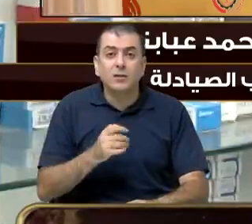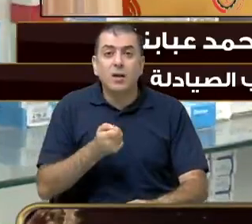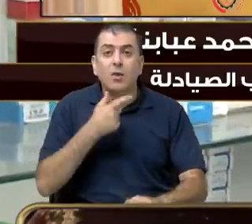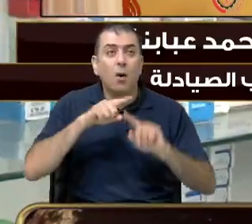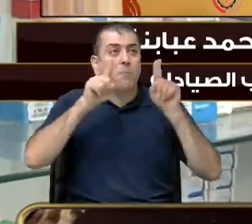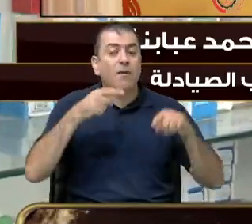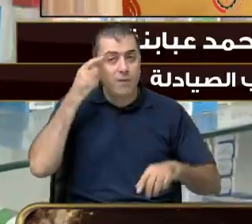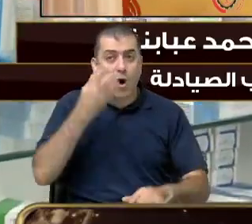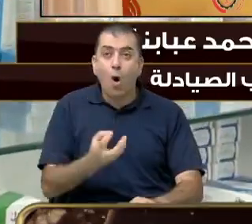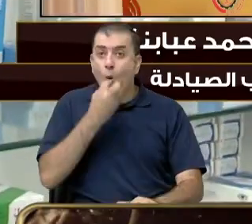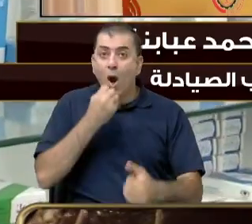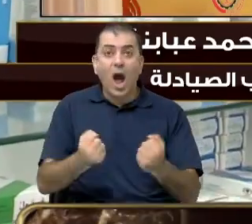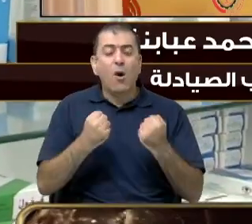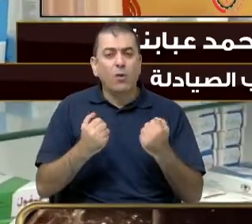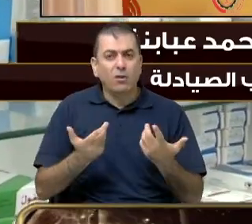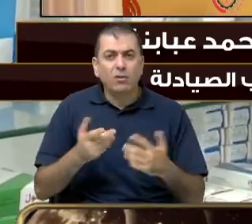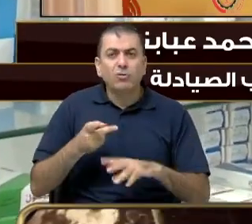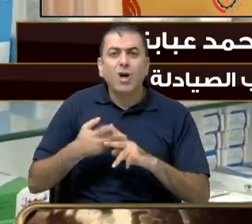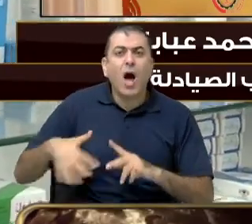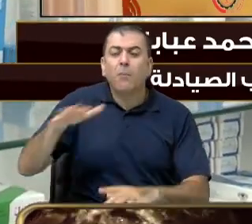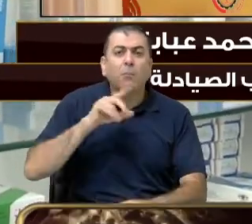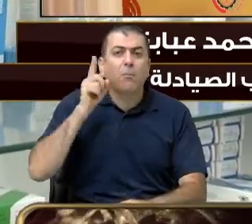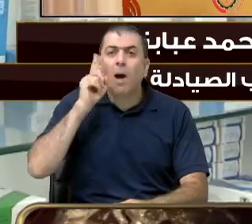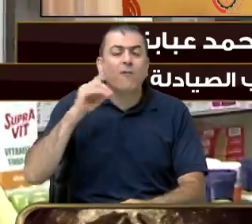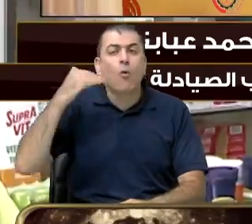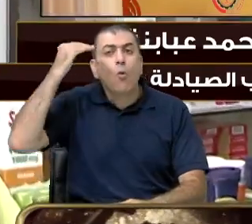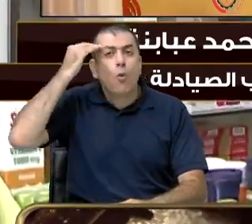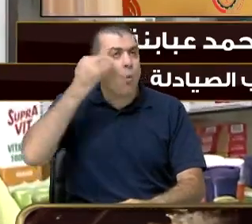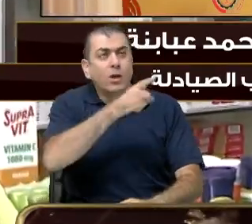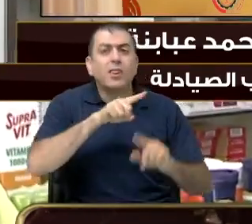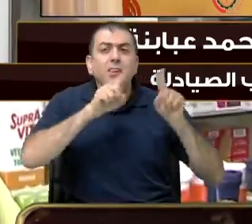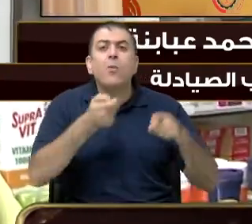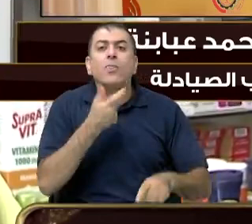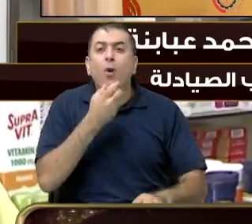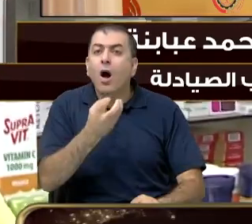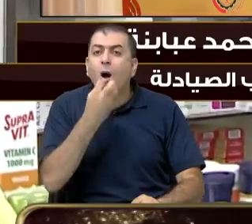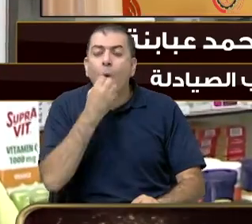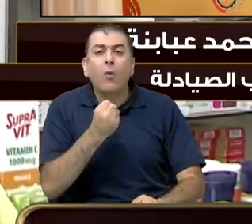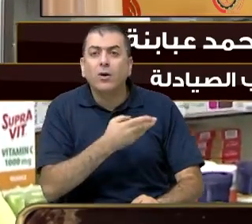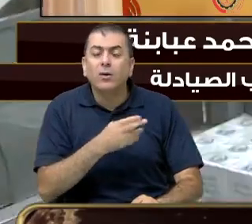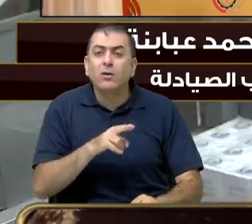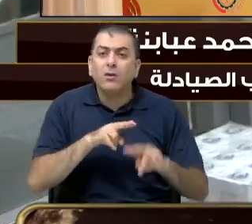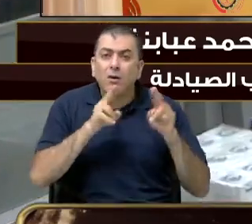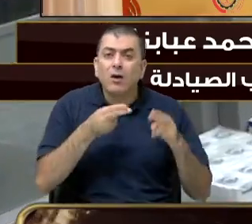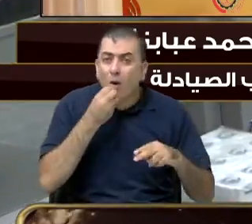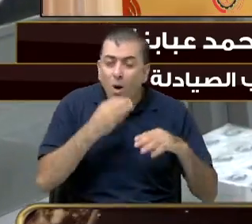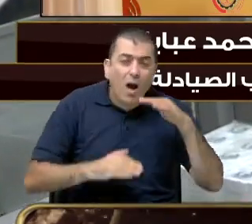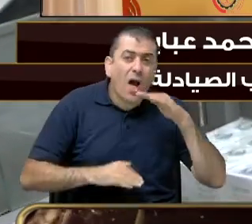هو 100%. يجهل المواطن ويجهل الناس هاي اللي تطرح هذه القضايا أن الربح الصيدلي لا